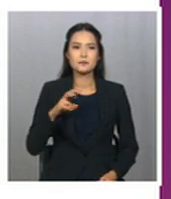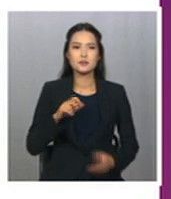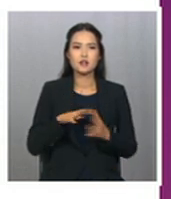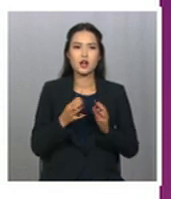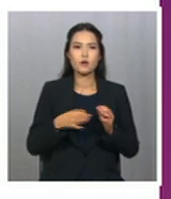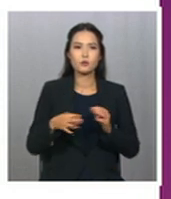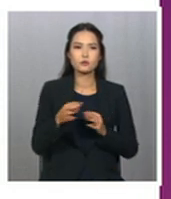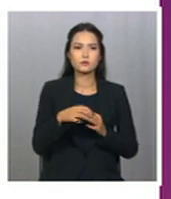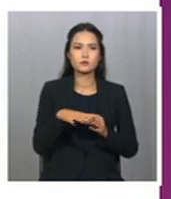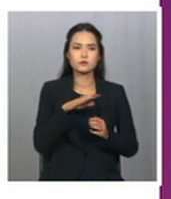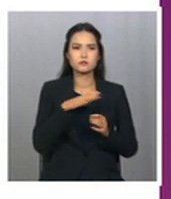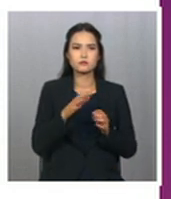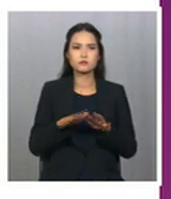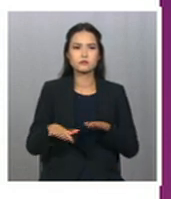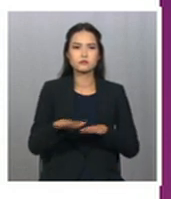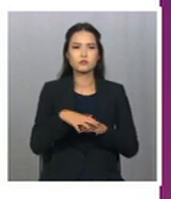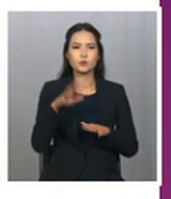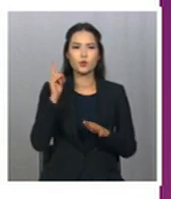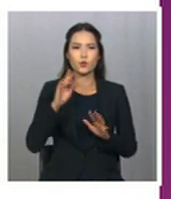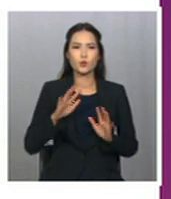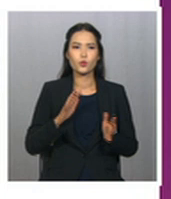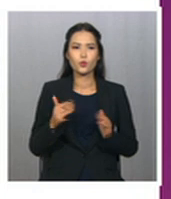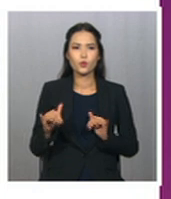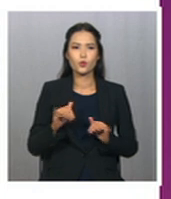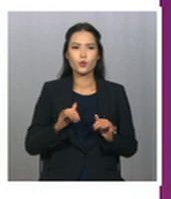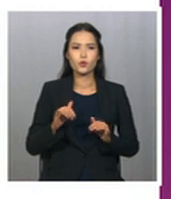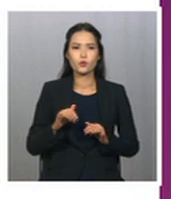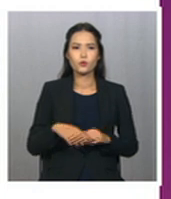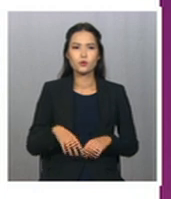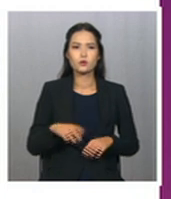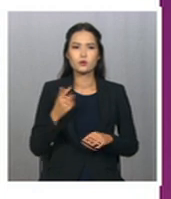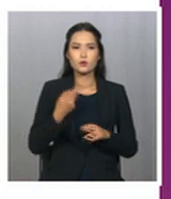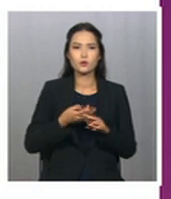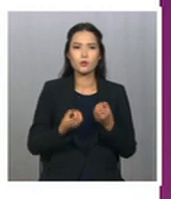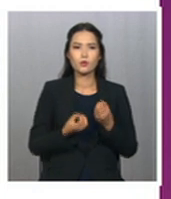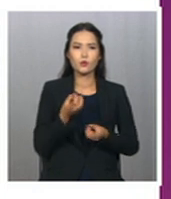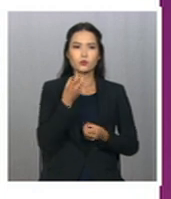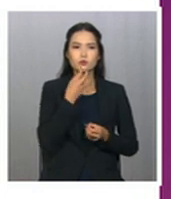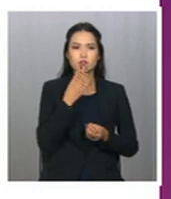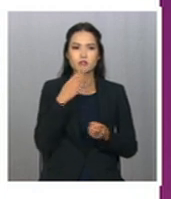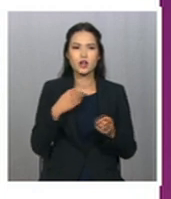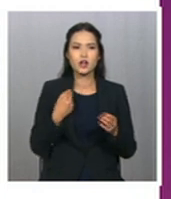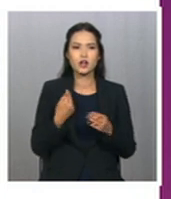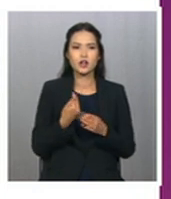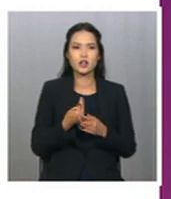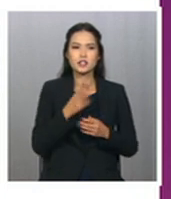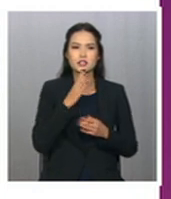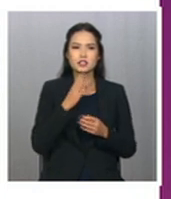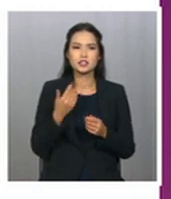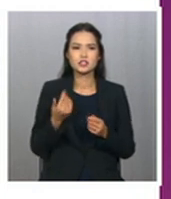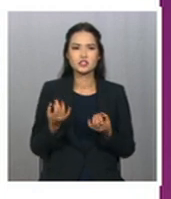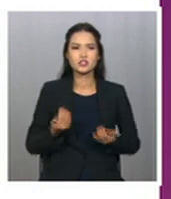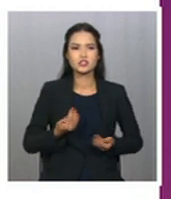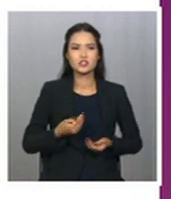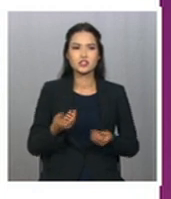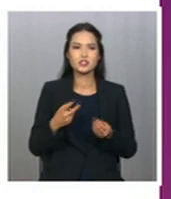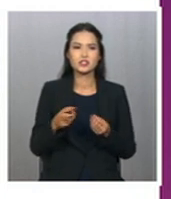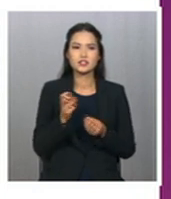ауылының маңы ұшу, ойын күлкі. Жақындаған сайын қыз келіншектердің сыңғырлаған